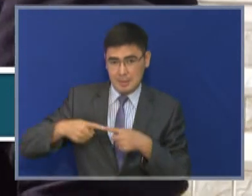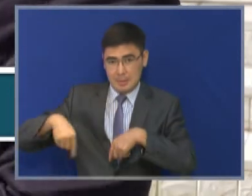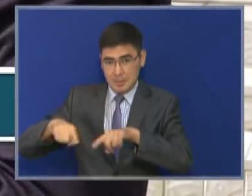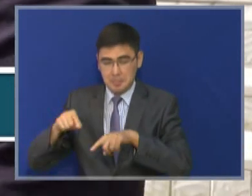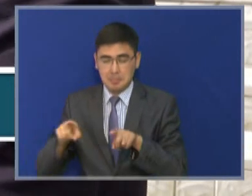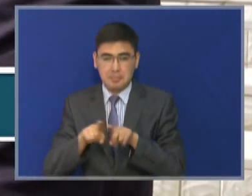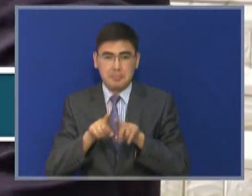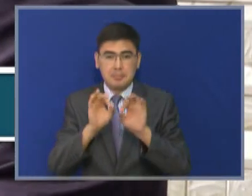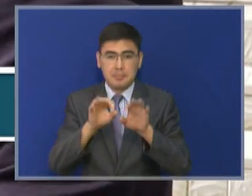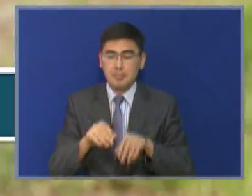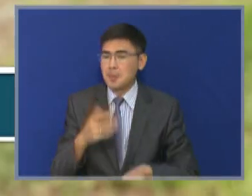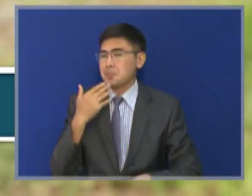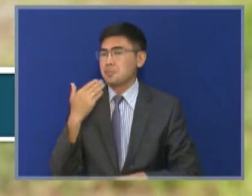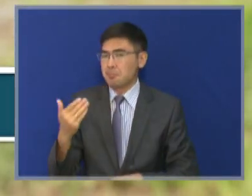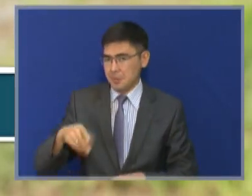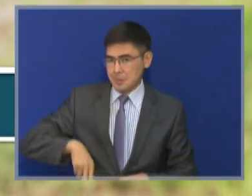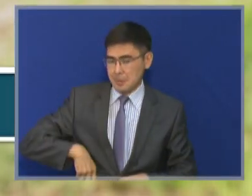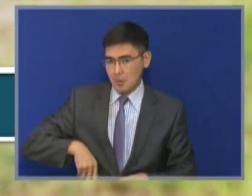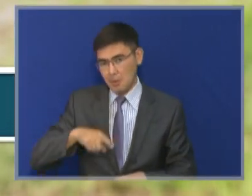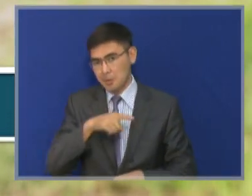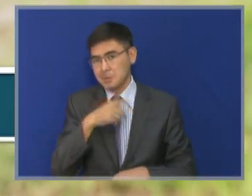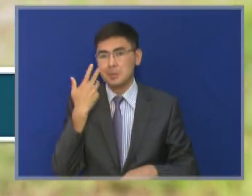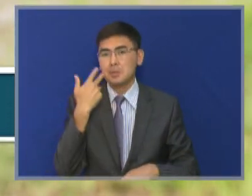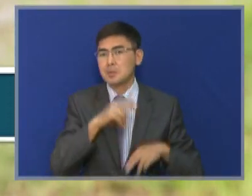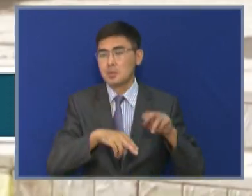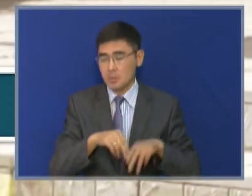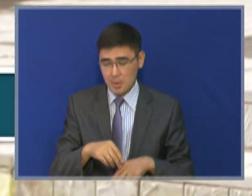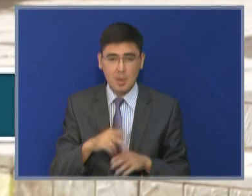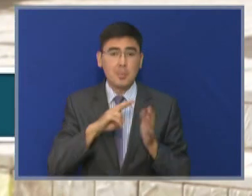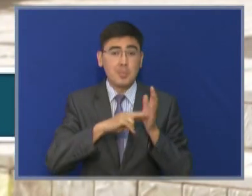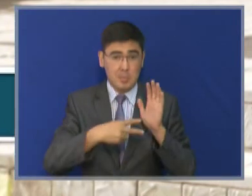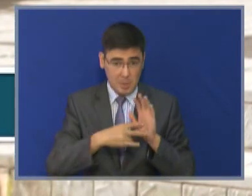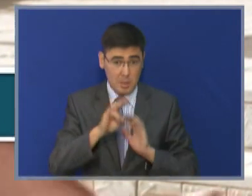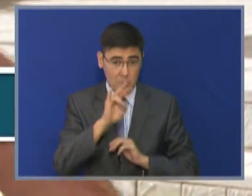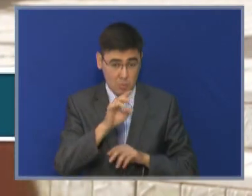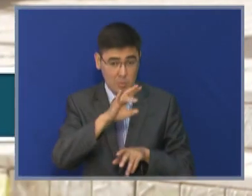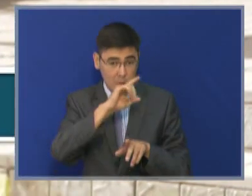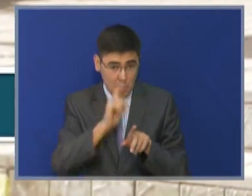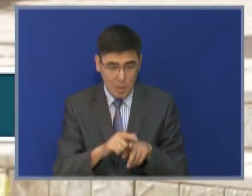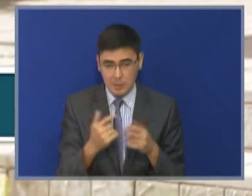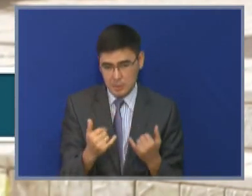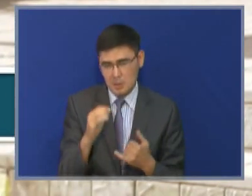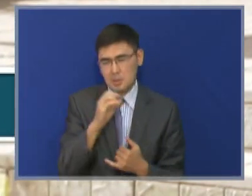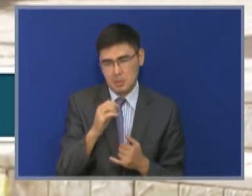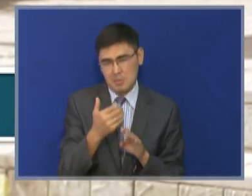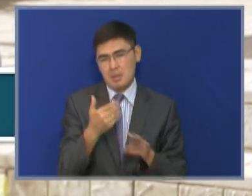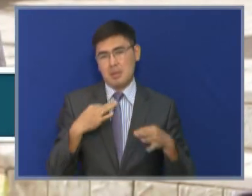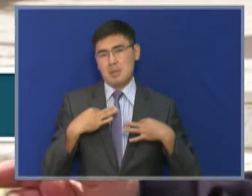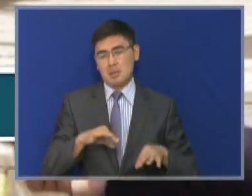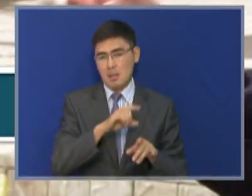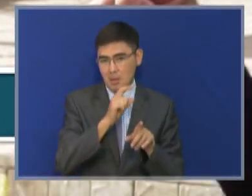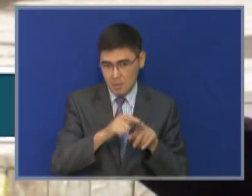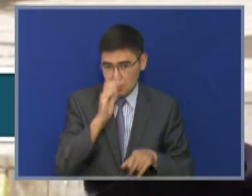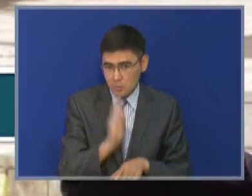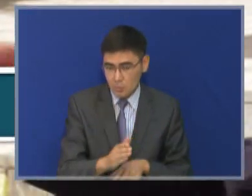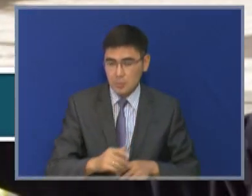Когда закончишь, Александр Иванович? Ну, вообще у нас по плану в ноябре, но мы раньше срока в сентябре закончим. Сейчас начинаем уже опрессовку некоторых участков.